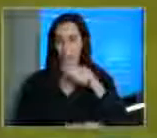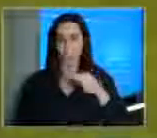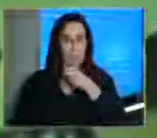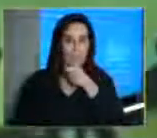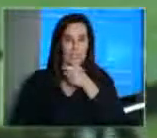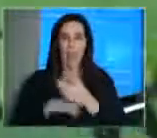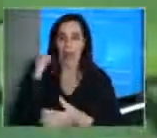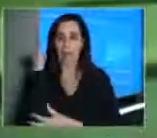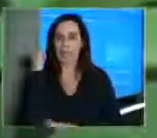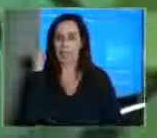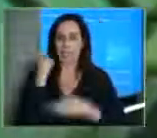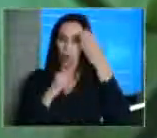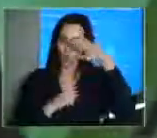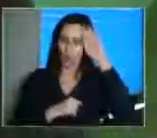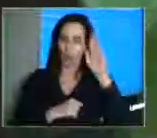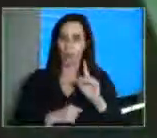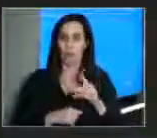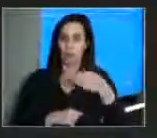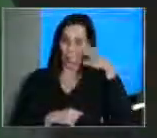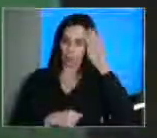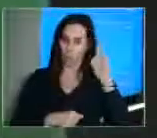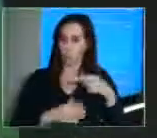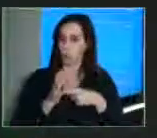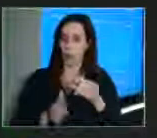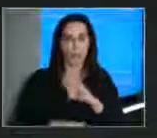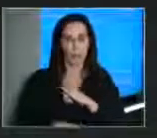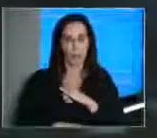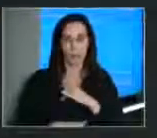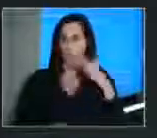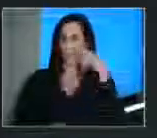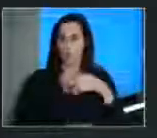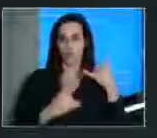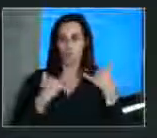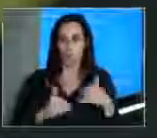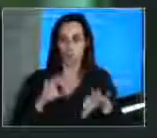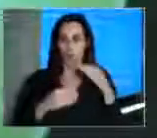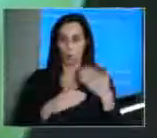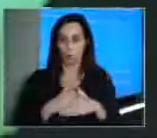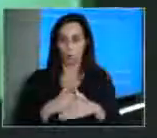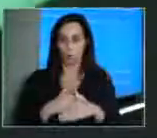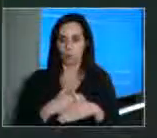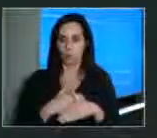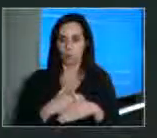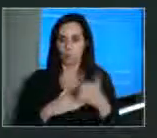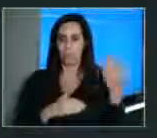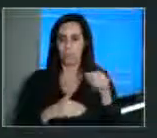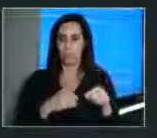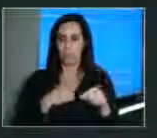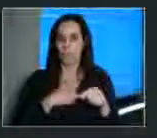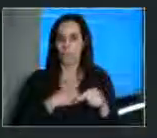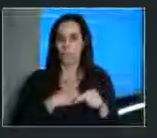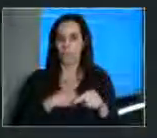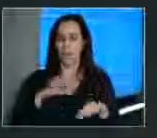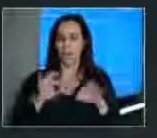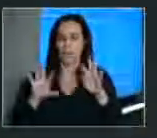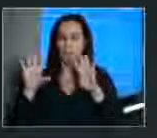בברזיל, בארגנטינה, באוסטרליה. עכשיו, אוסטרליה, אגב, היא דוגמה מאוד מעניינת. מדינה שעכשיו, בבחירות האחרונות שהיו לה, היה שיעור